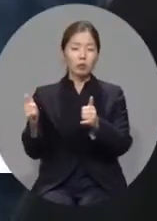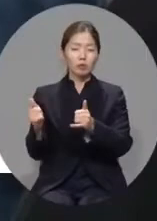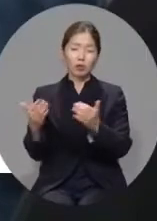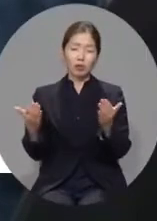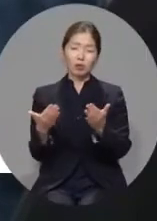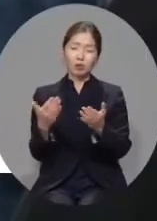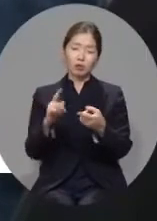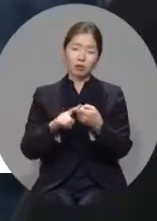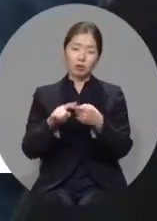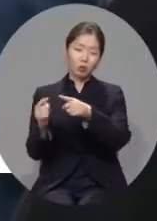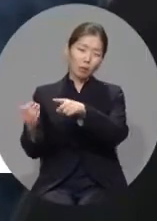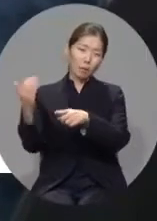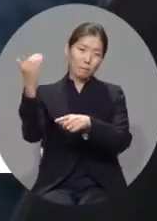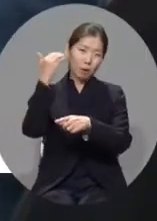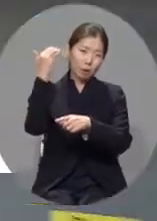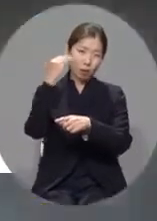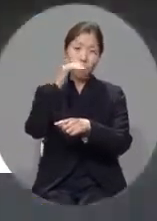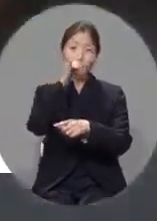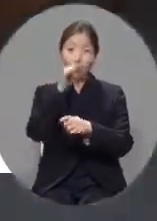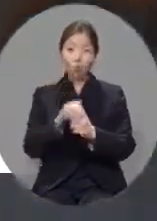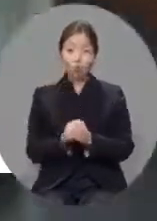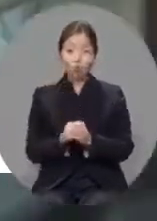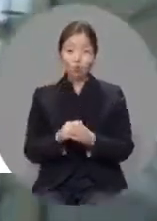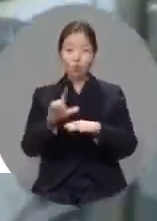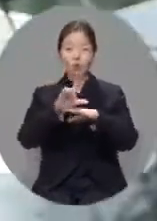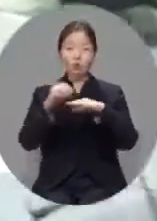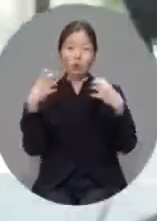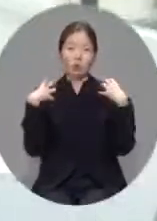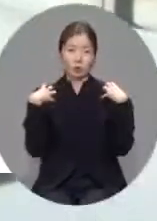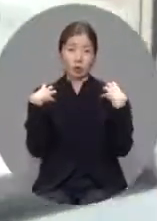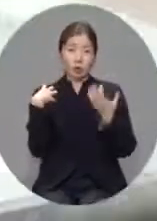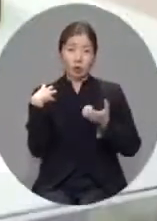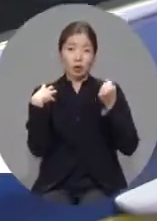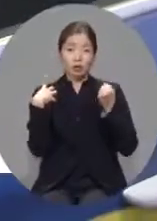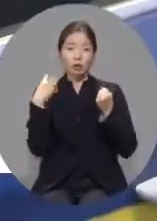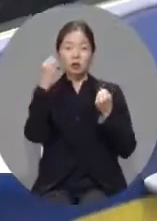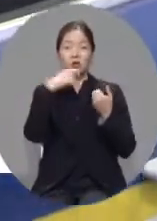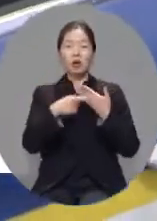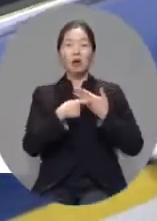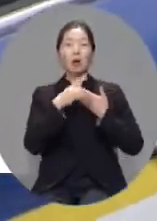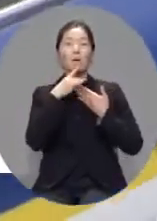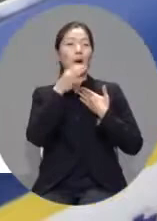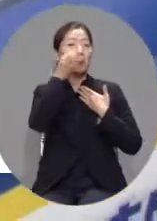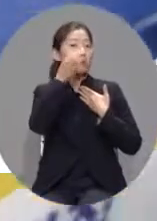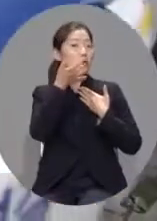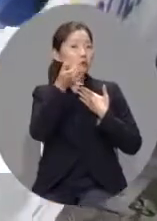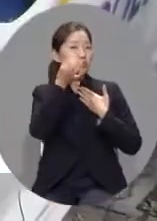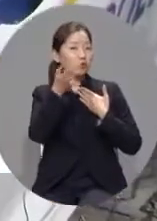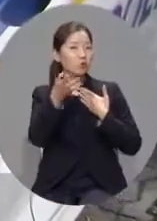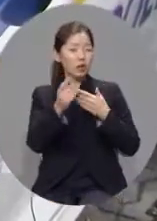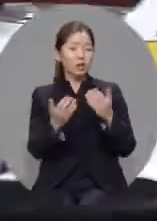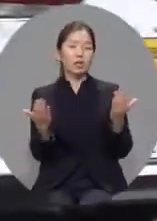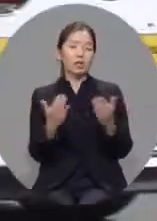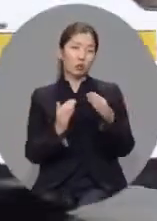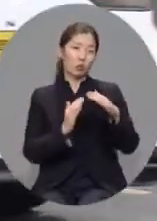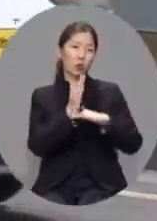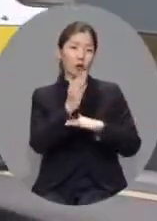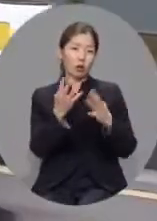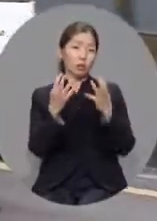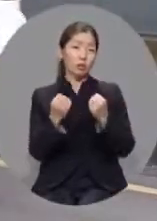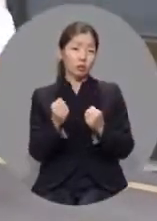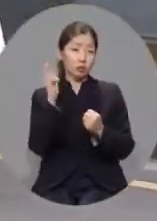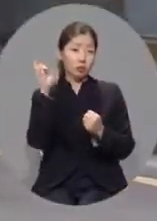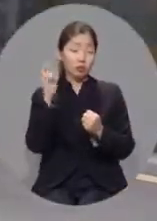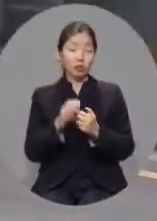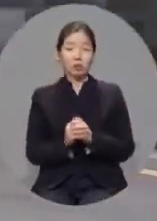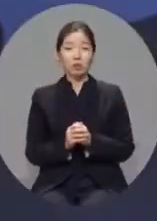업무에 부당하게 관여할 우려가 있고 지자체의 고유 업무나 보여주기식 업무를 떠넘겨 업무가 과부하될 여지가 여전히 있다는